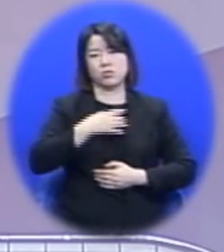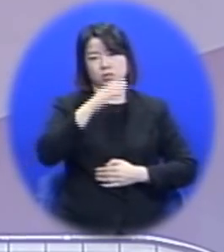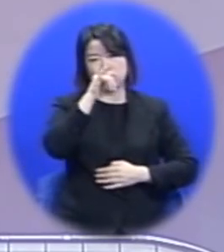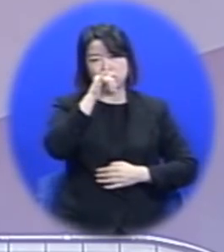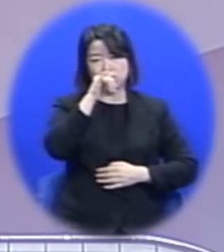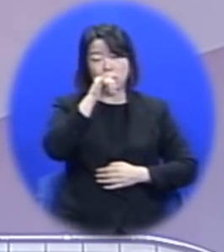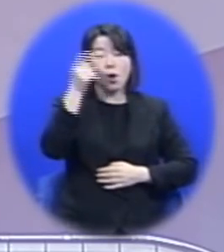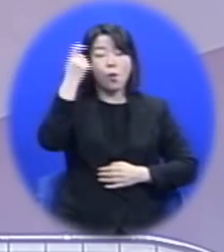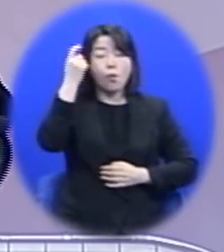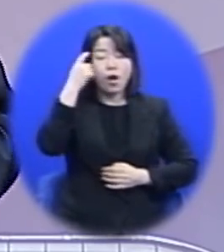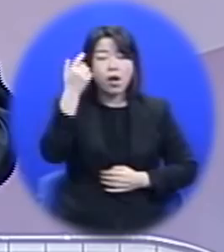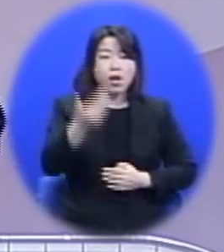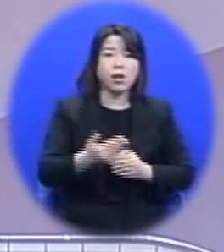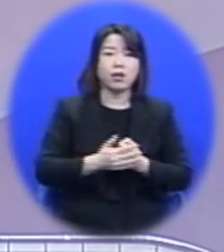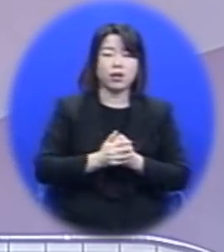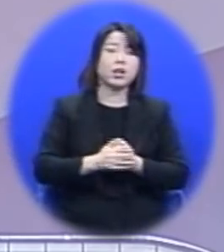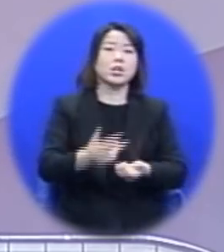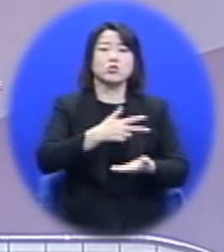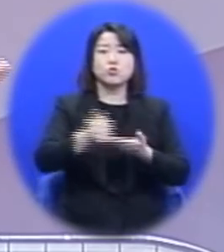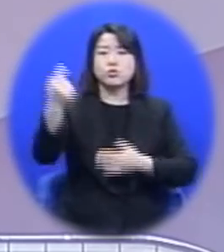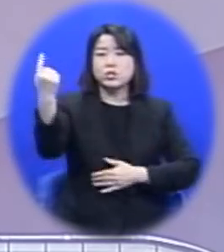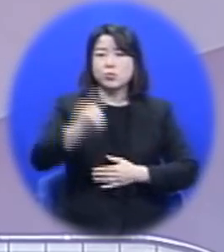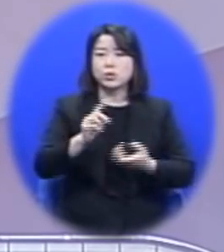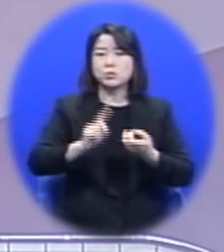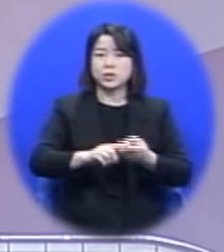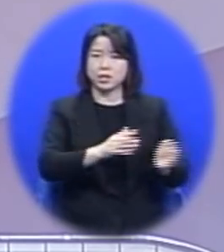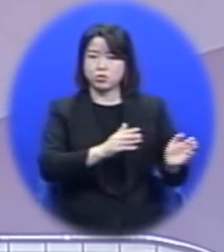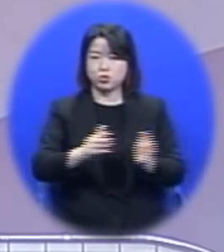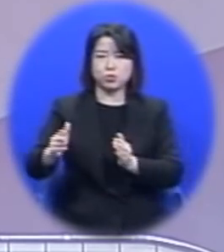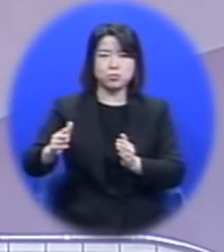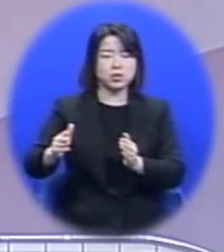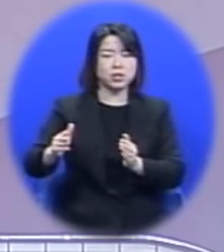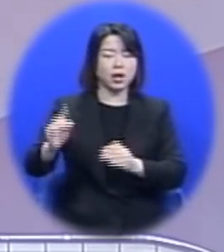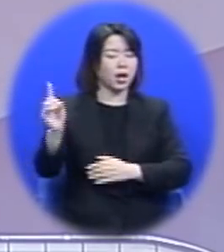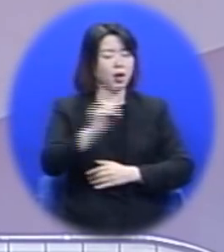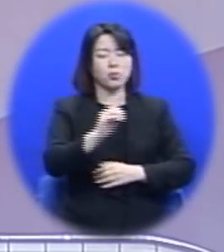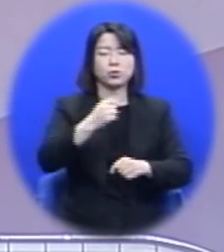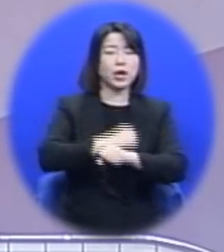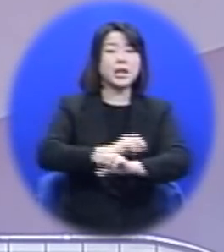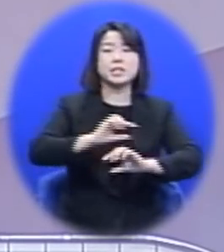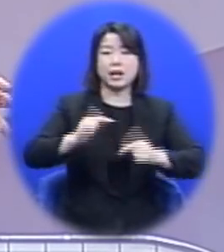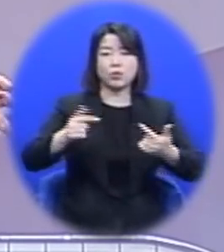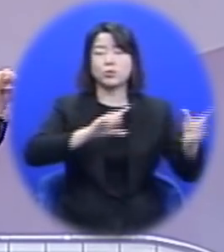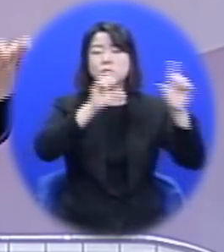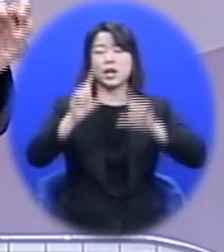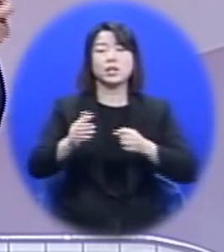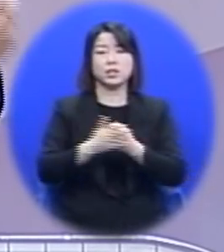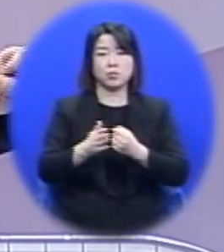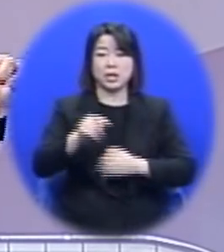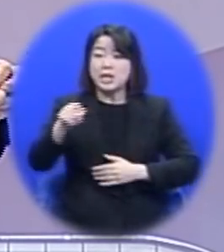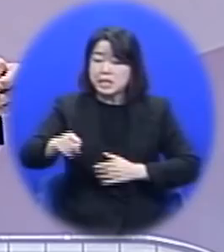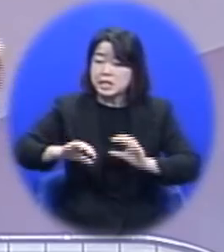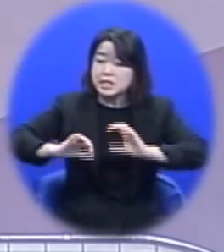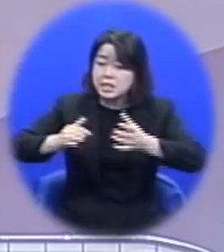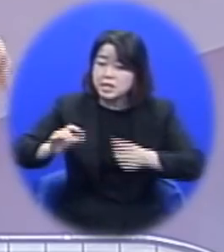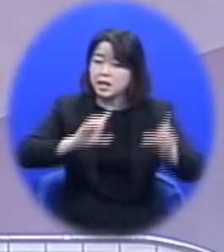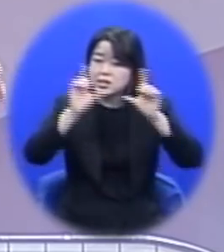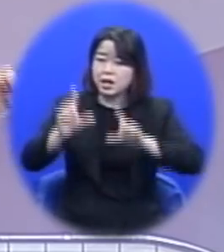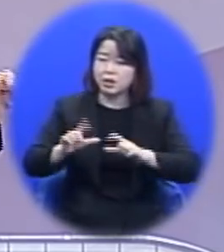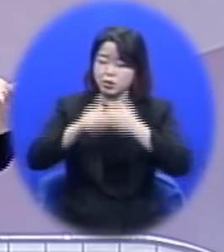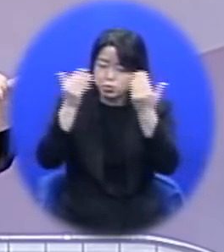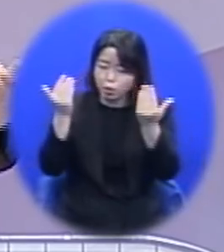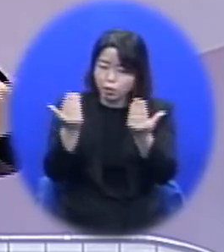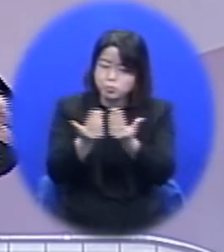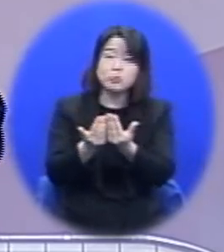걱정거리죠? 주님 오심에 대한 준비는 아무것도 안 하고 사는 겁니다. 오직 이 세상에 사는 것 전부